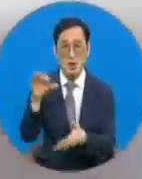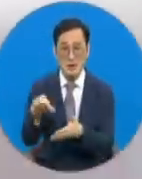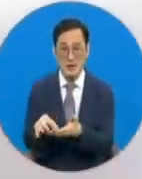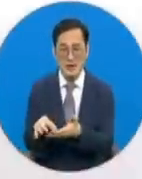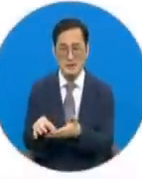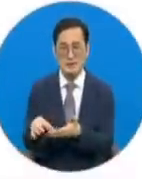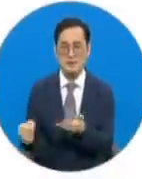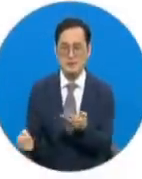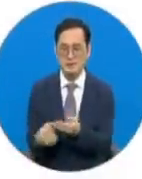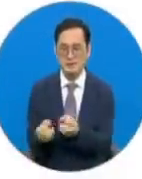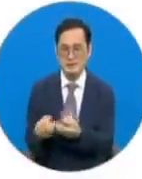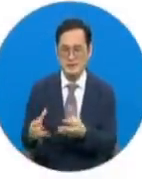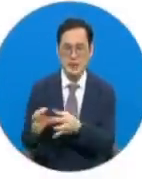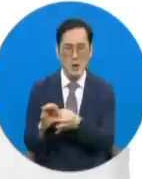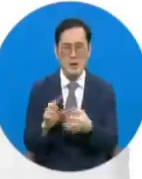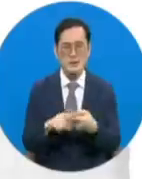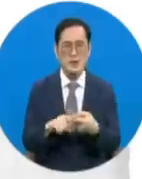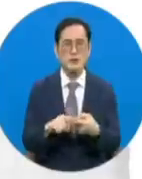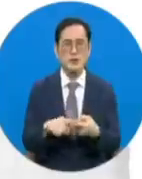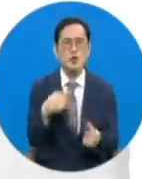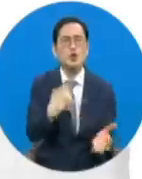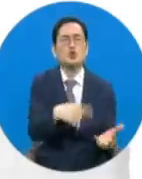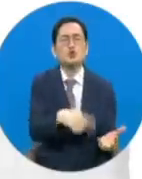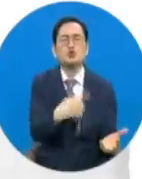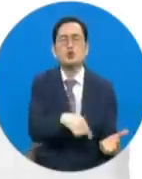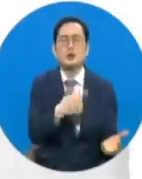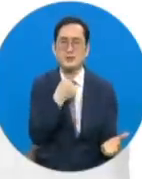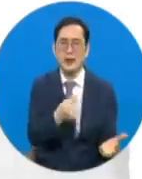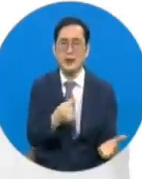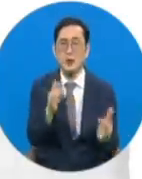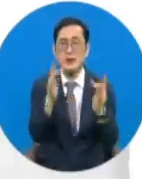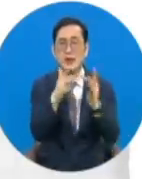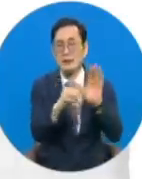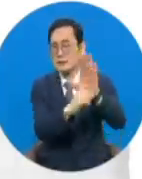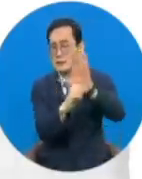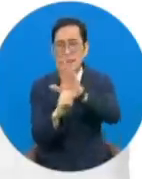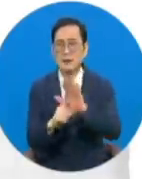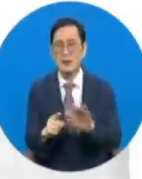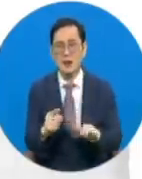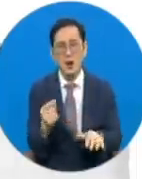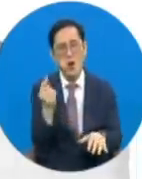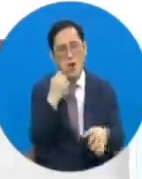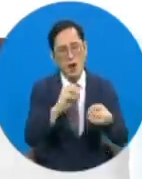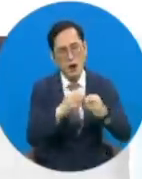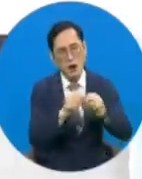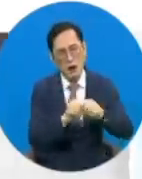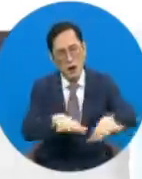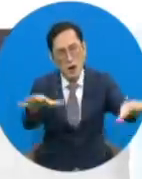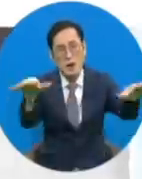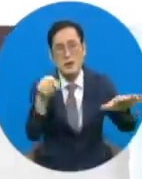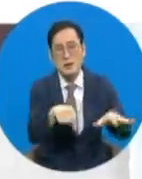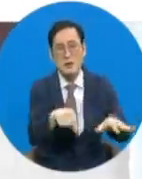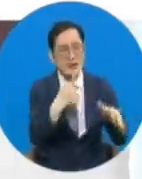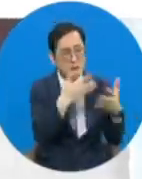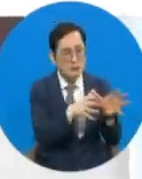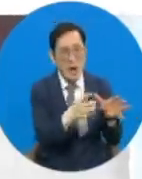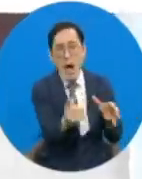하고 싶다. 그리고 SNS상에서 퍼져 있는 이런 음모론이라던가 이런 악플들에 대해서 민주당이 좀 안